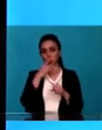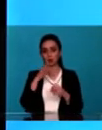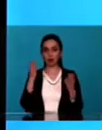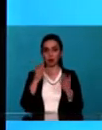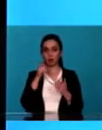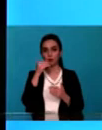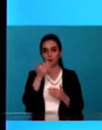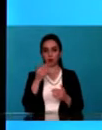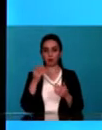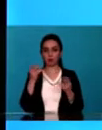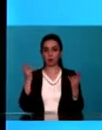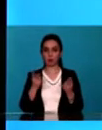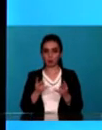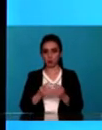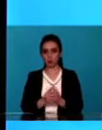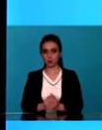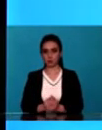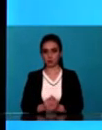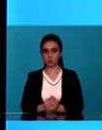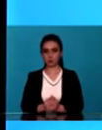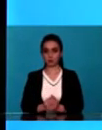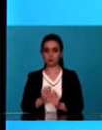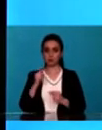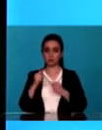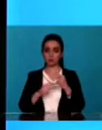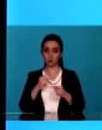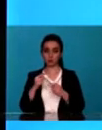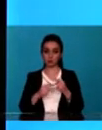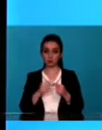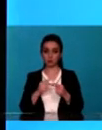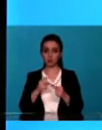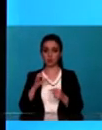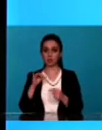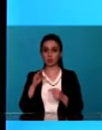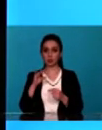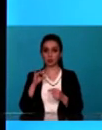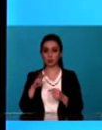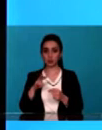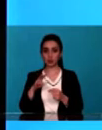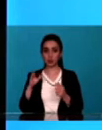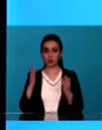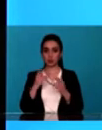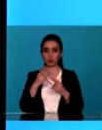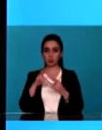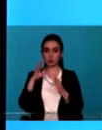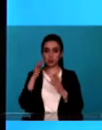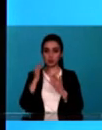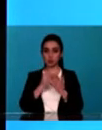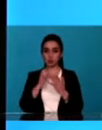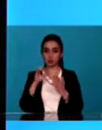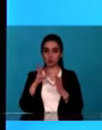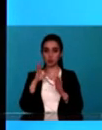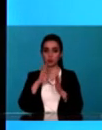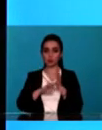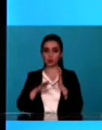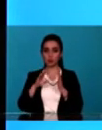вам необходимо. И следующий стиль это у нас simple, только строка ввода без